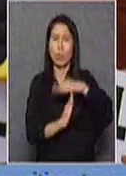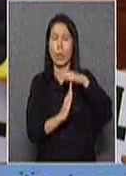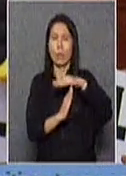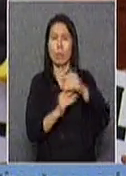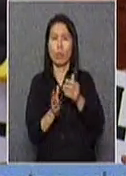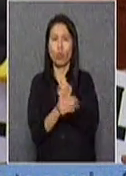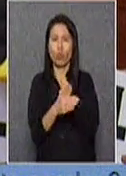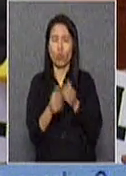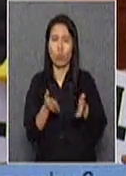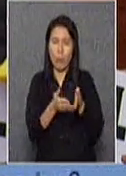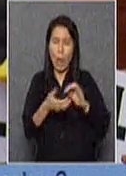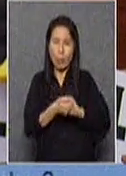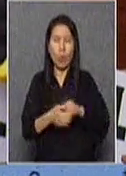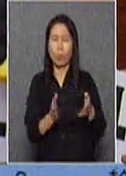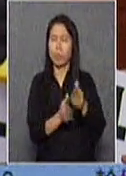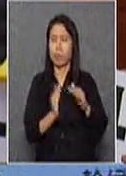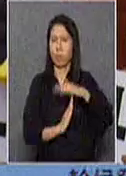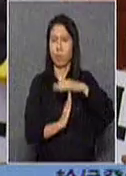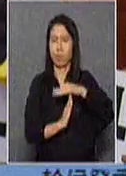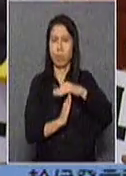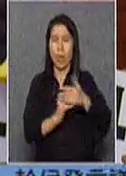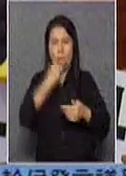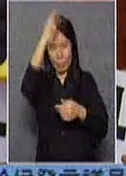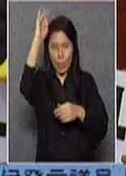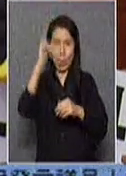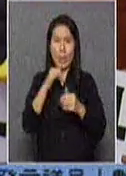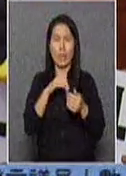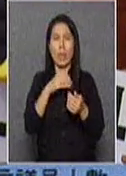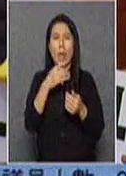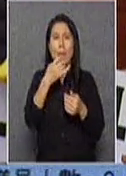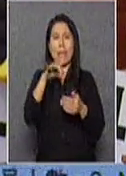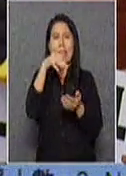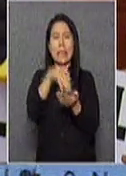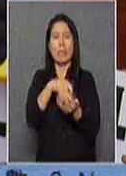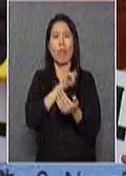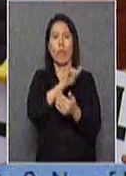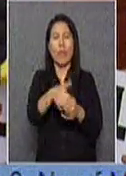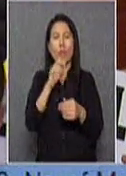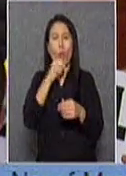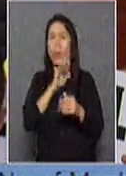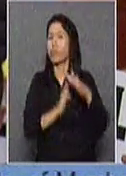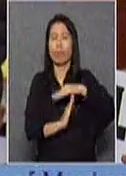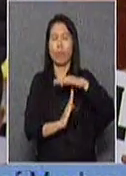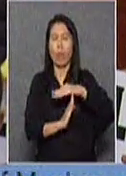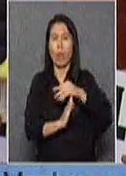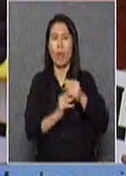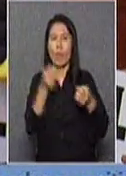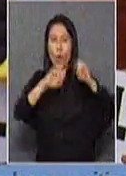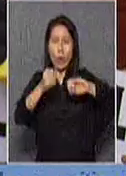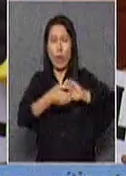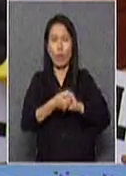合作事項，暫停菲律賓人免簽證到台灣，停止兩地科技合作交